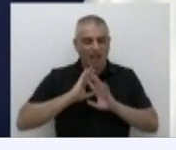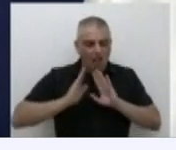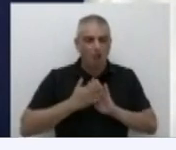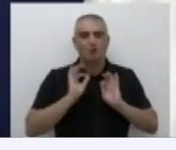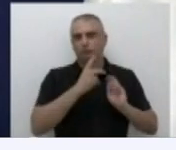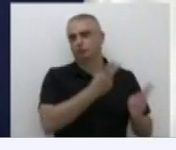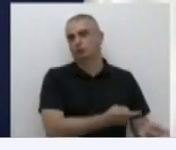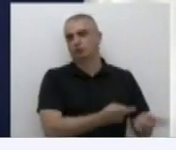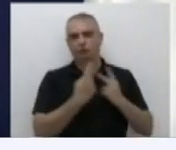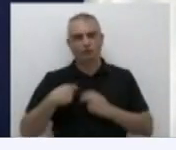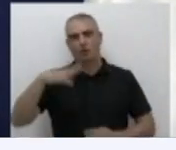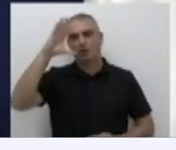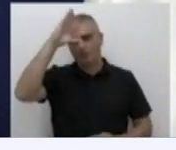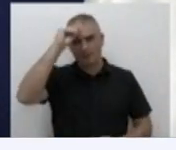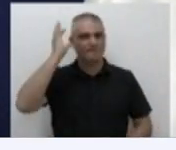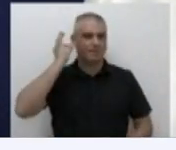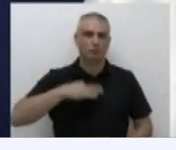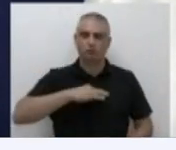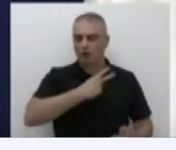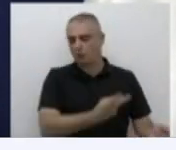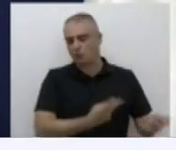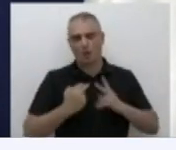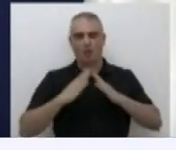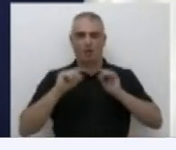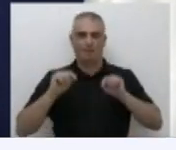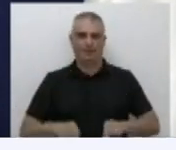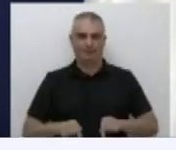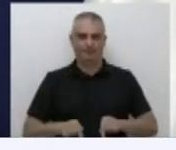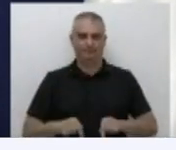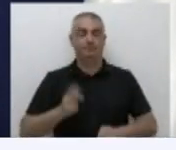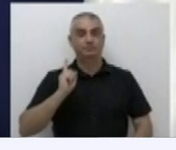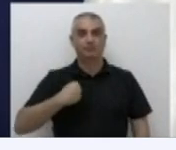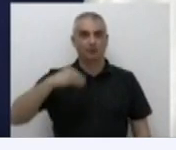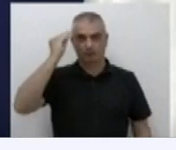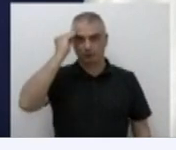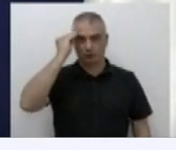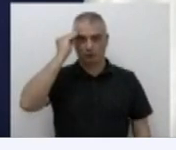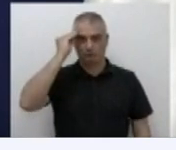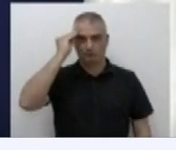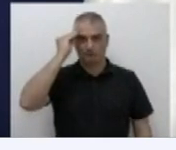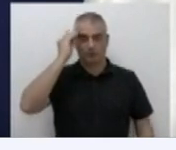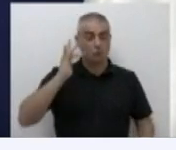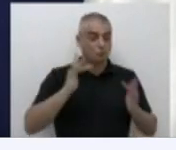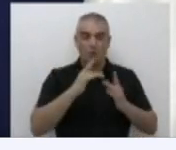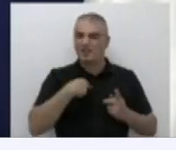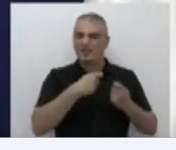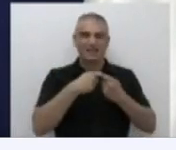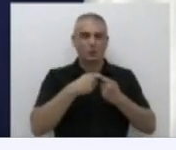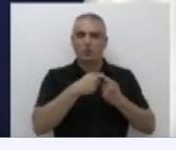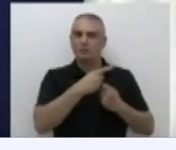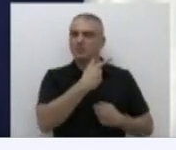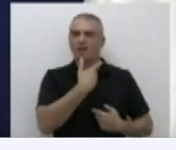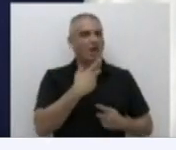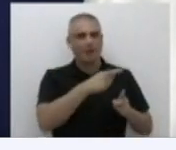لن ندخر جهد ووسيلة لكي لا نعيد المخطوفين. علينا أن نذكر أن